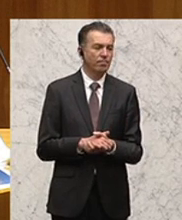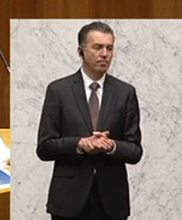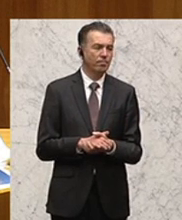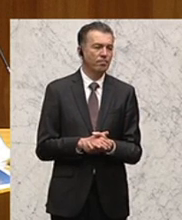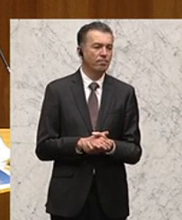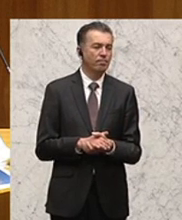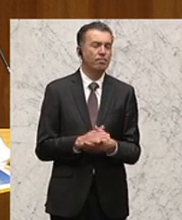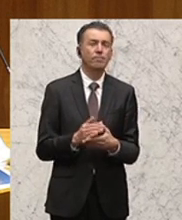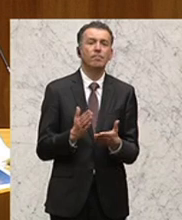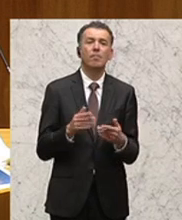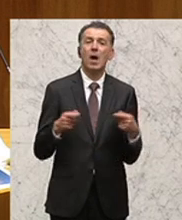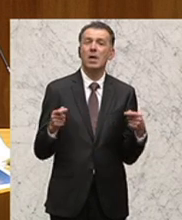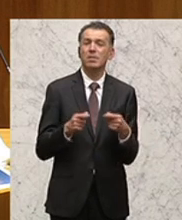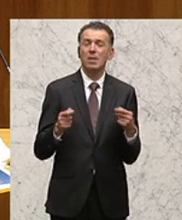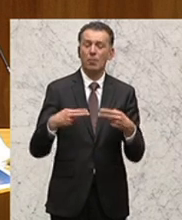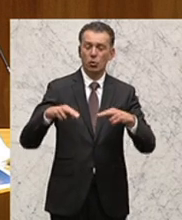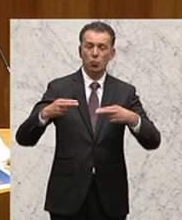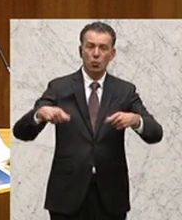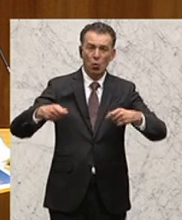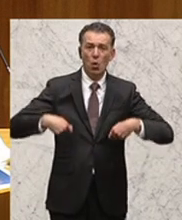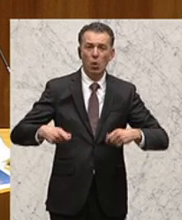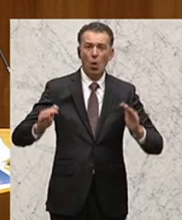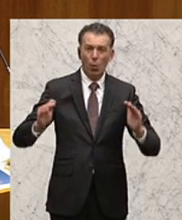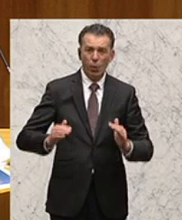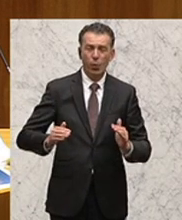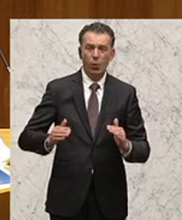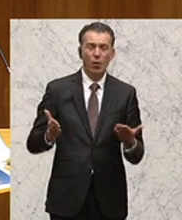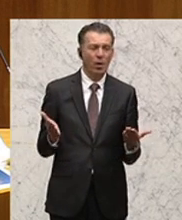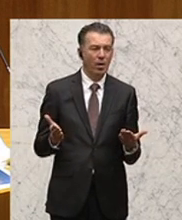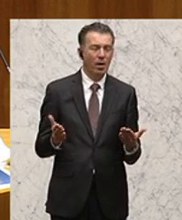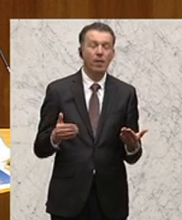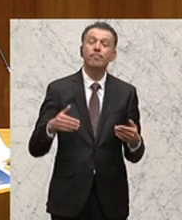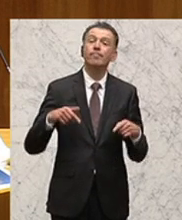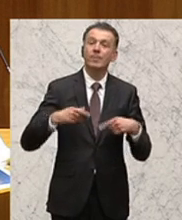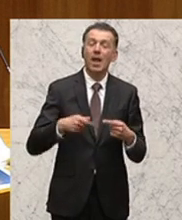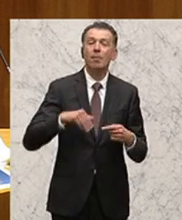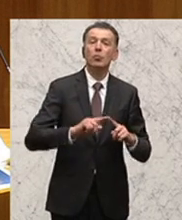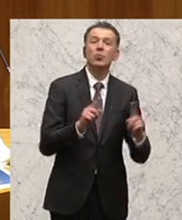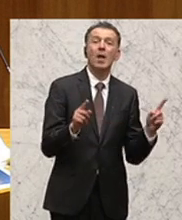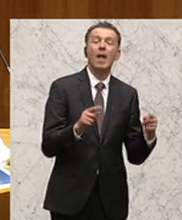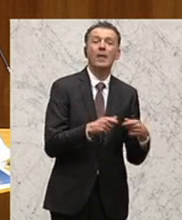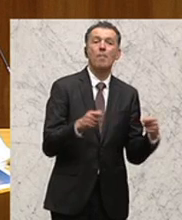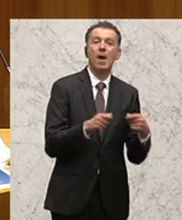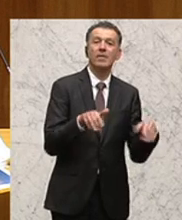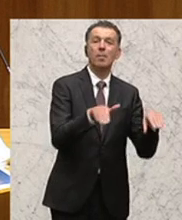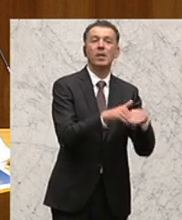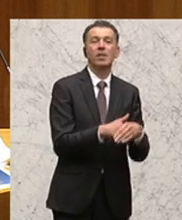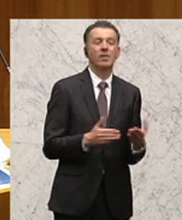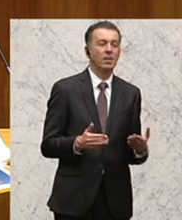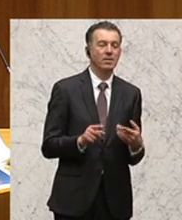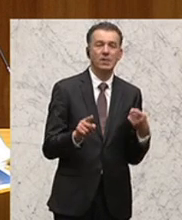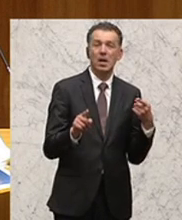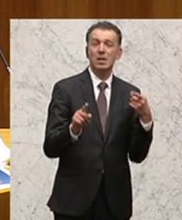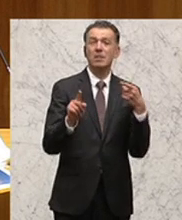oder Abschwächung bestehender Maßnahmen in Bezug auf deren Wirkung im Gegensatz andere Maßnahmen geschaffen werden müssen, um eine Verschärfung